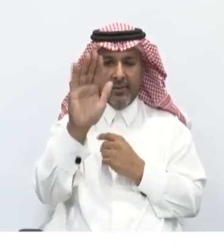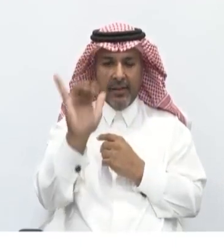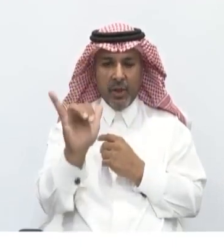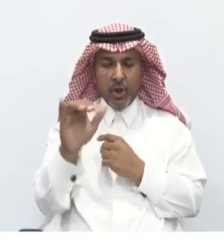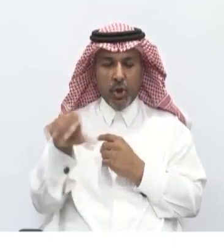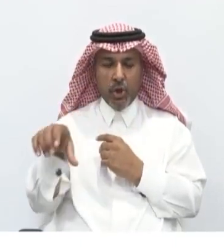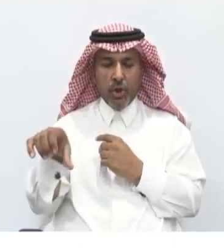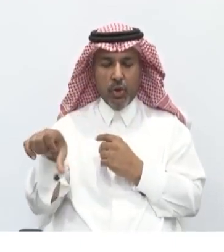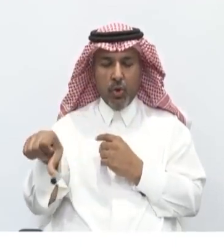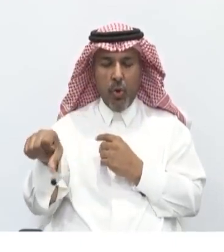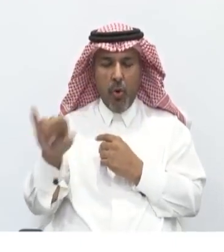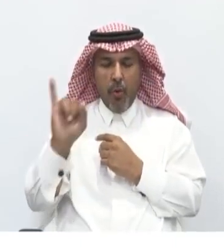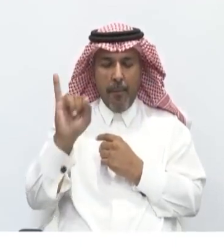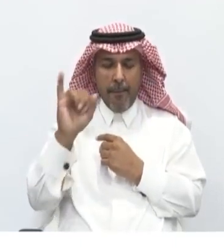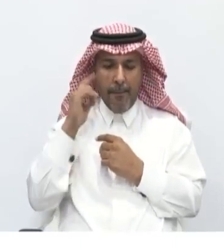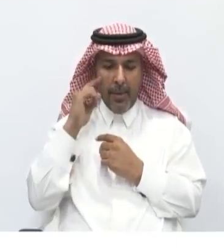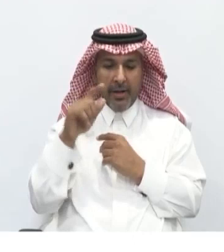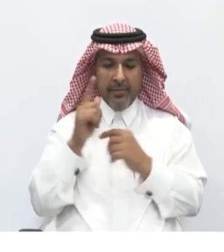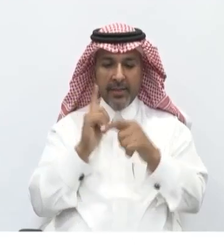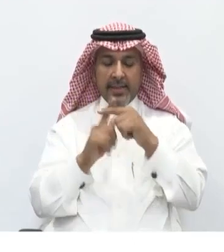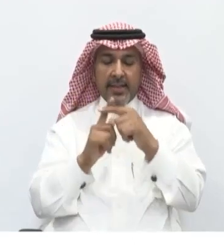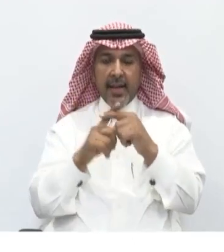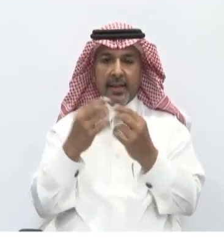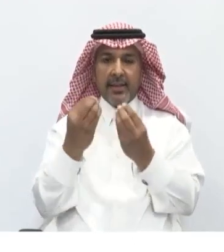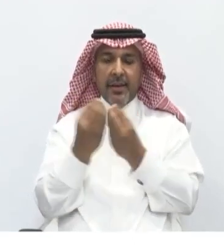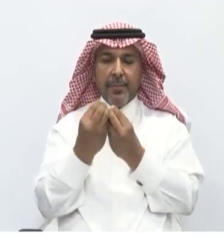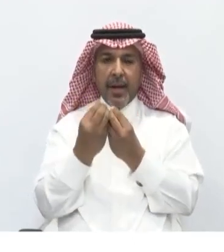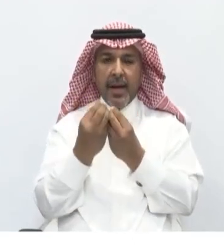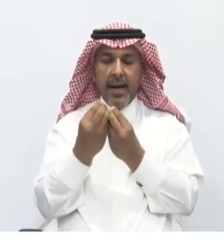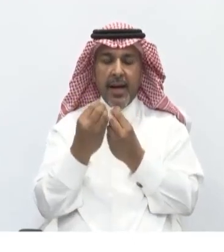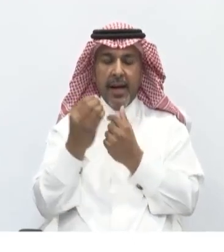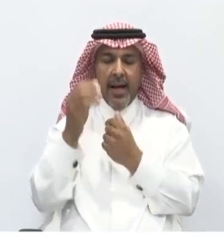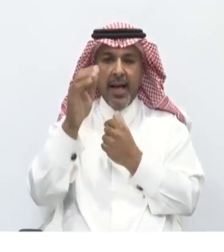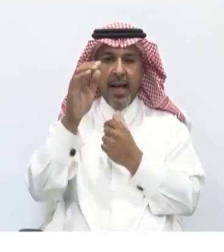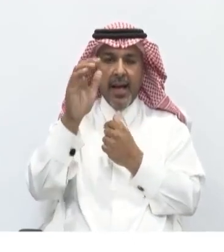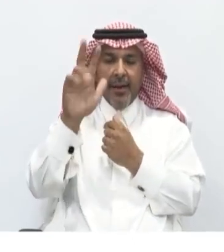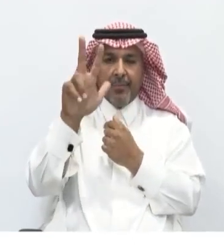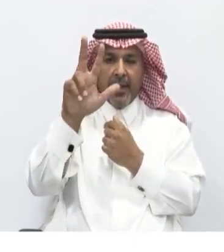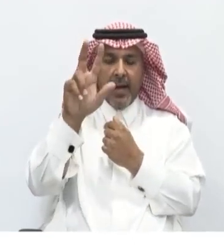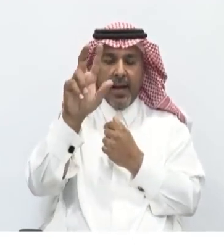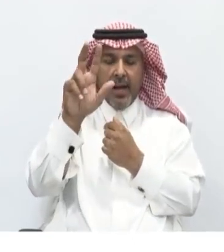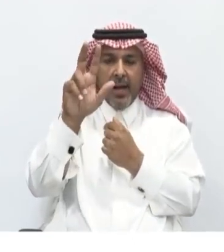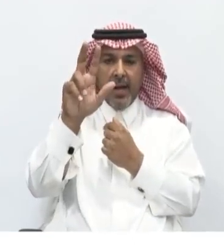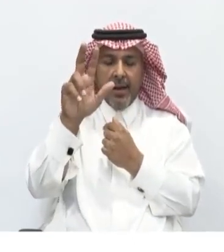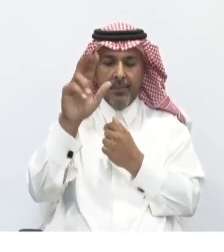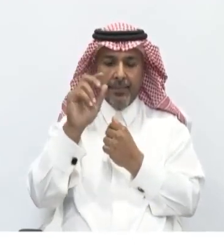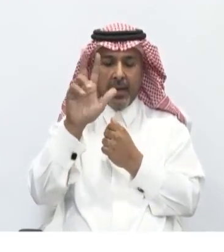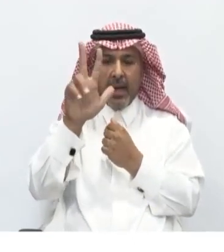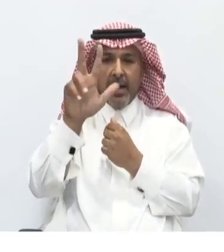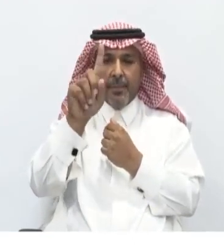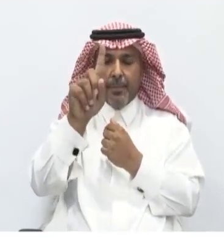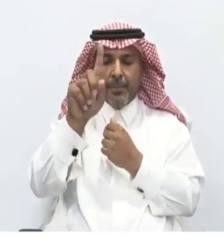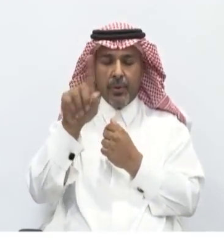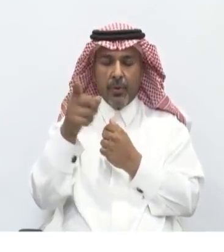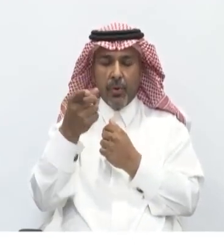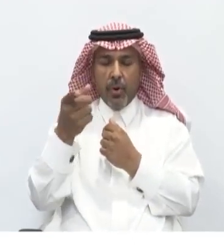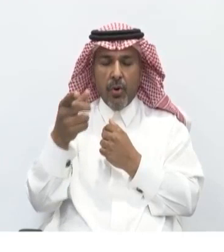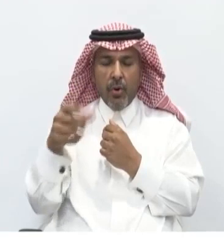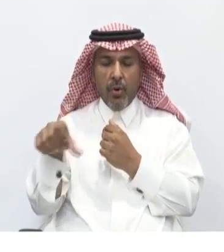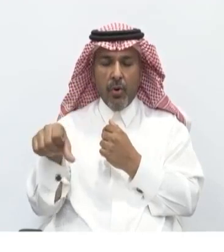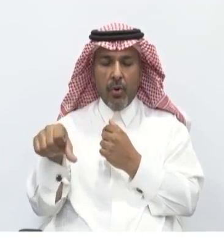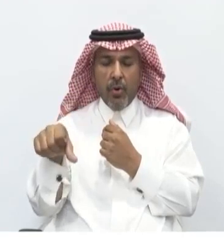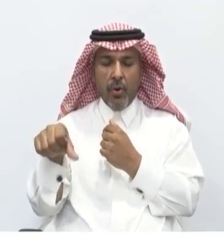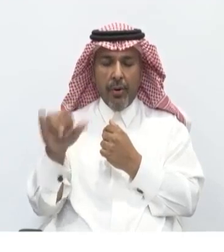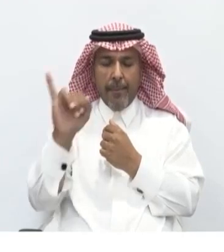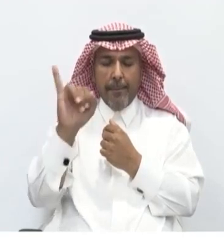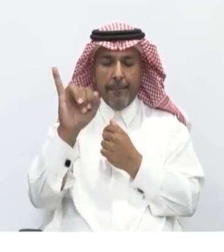البوتاسيوم في حاله صلبه اعطاني اثنين من بروميد البوتاسيوم والناتج طبعا في حاله صلبه